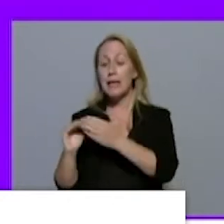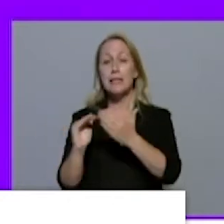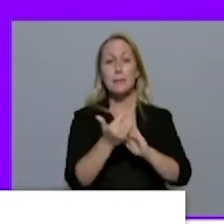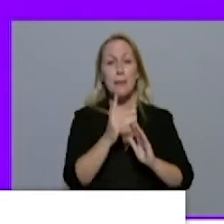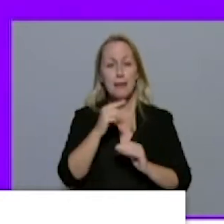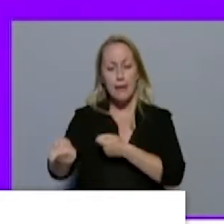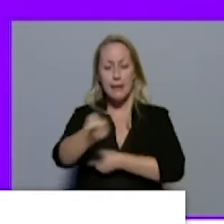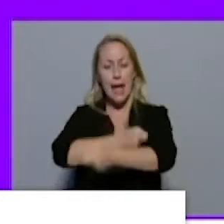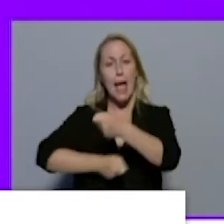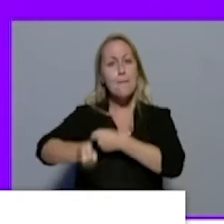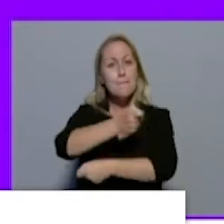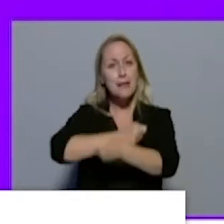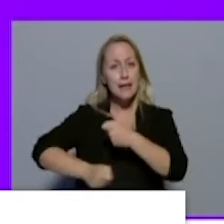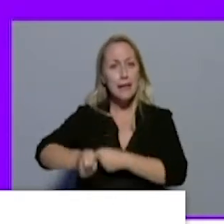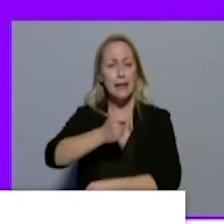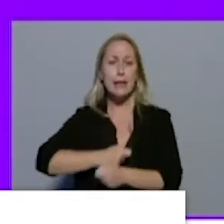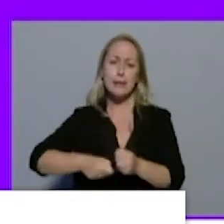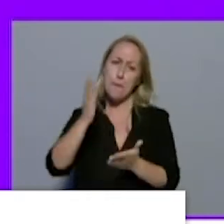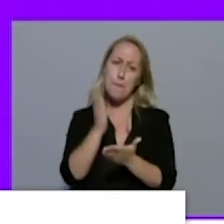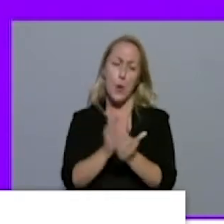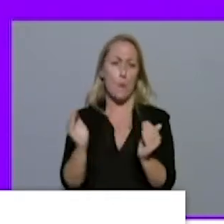μικρομεσαίες επιχειρήσεις. Το 50%.